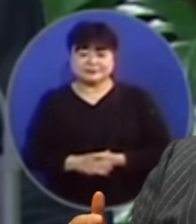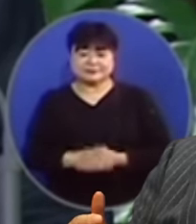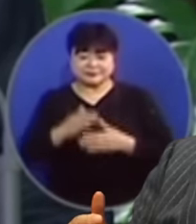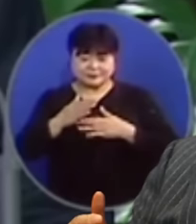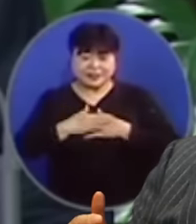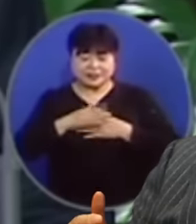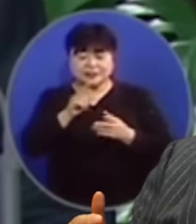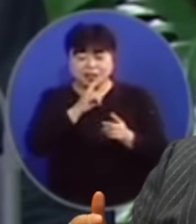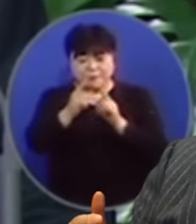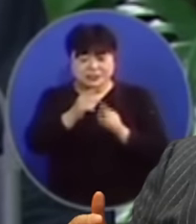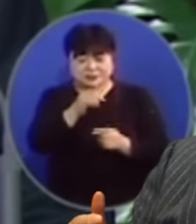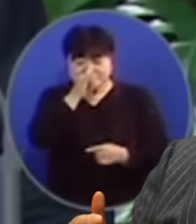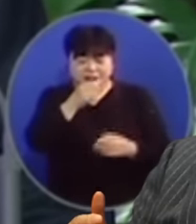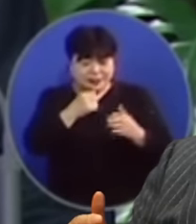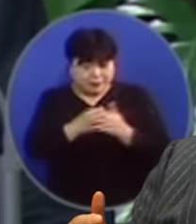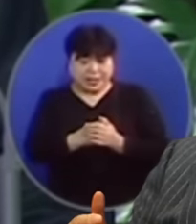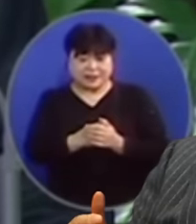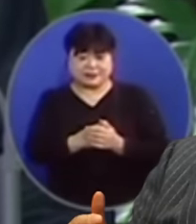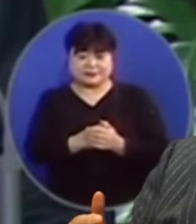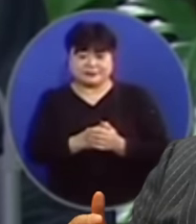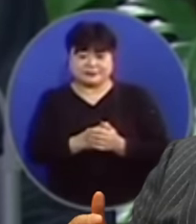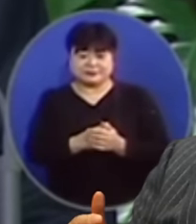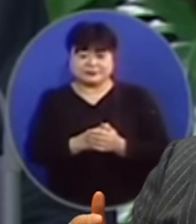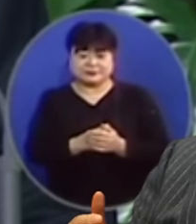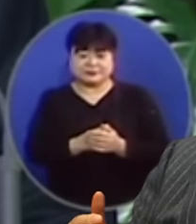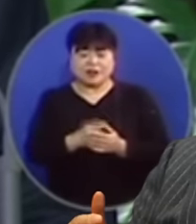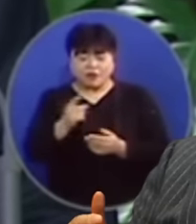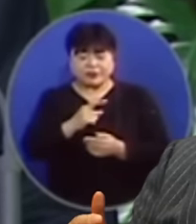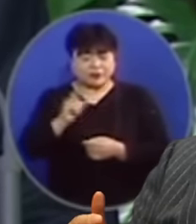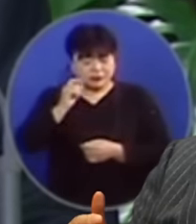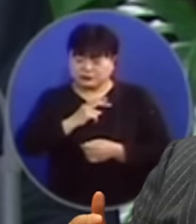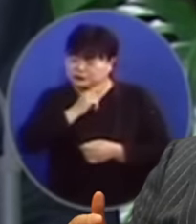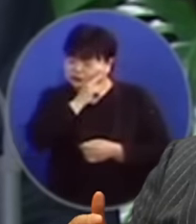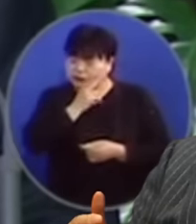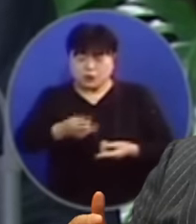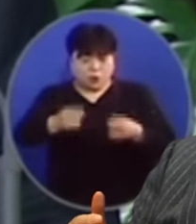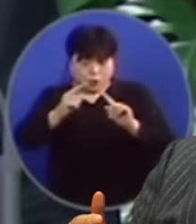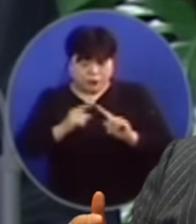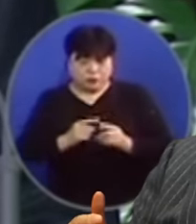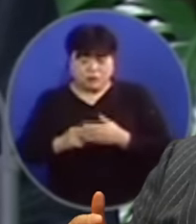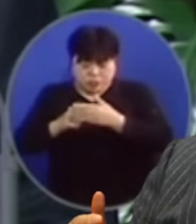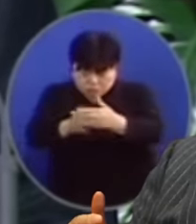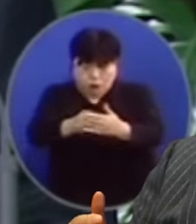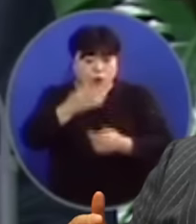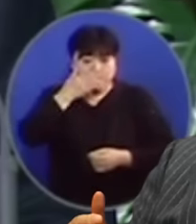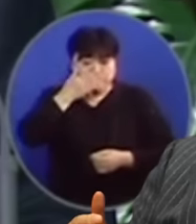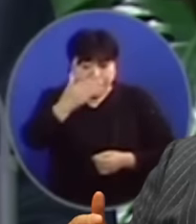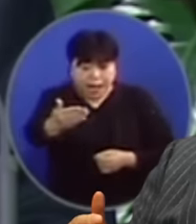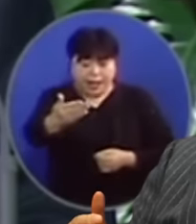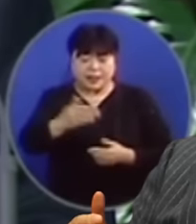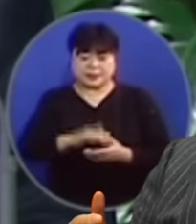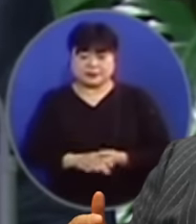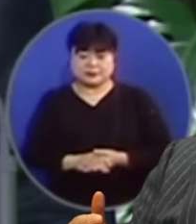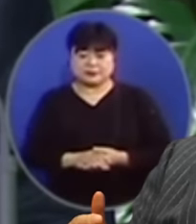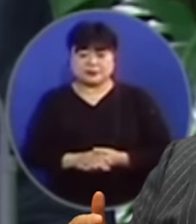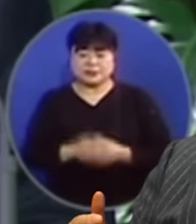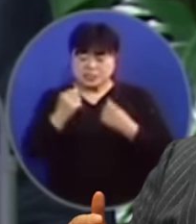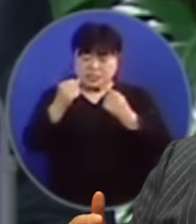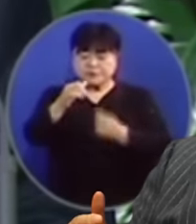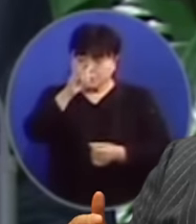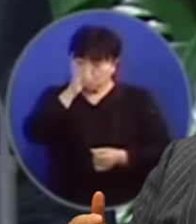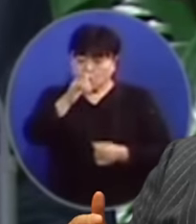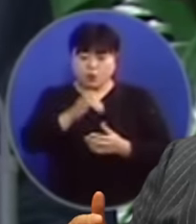나는 그때 그 말씀이 있었기 때문에 어떠한 의심이 들어와도 그를 극복할 수 있는 힘이 있는